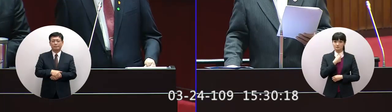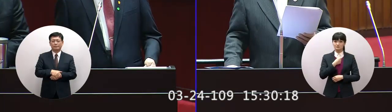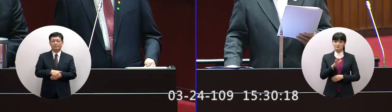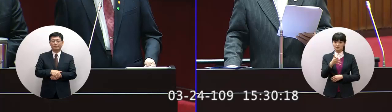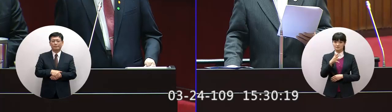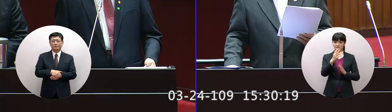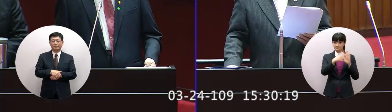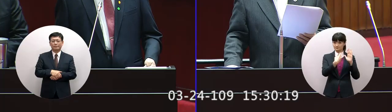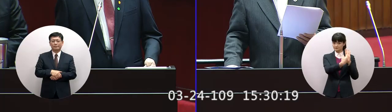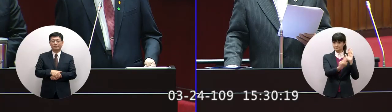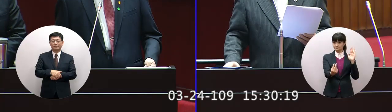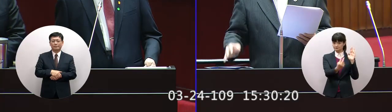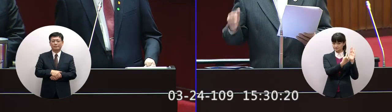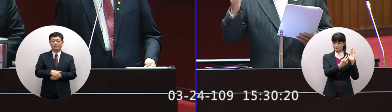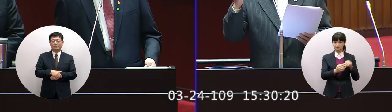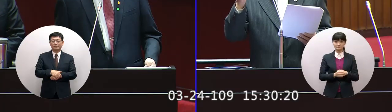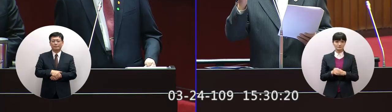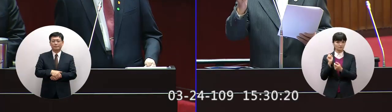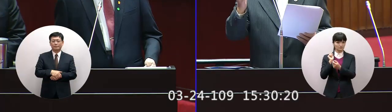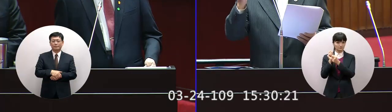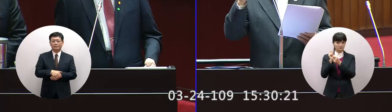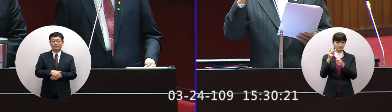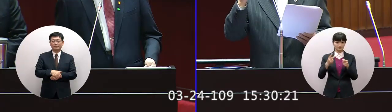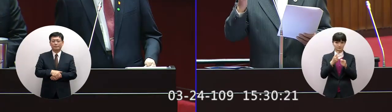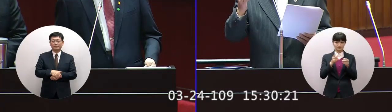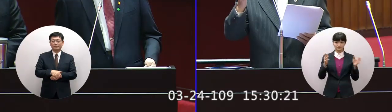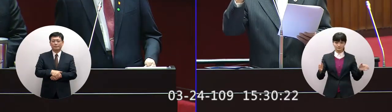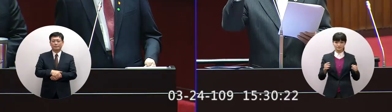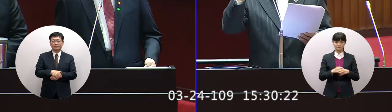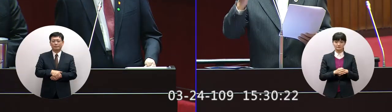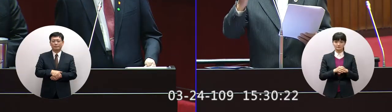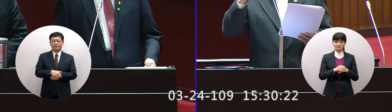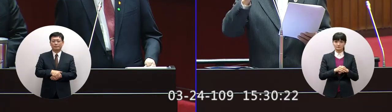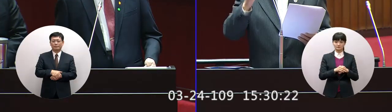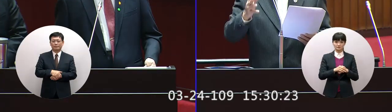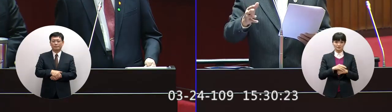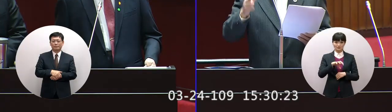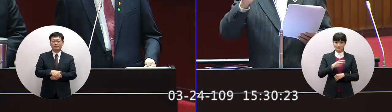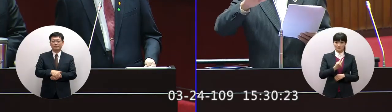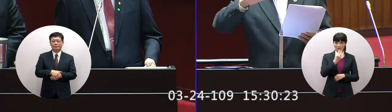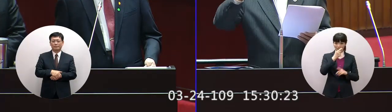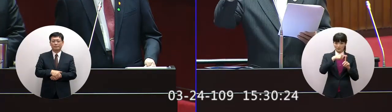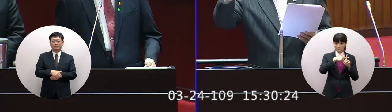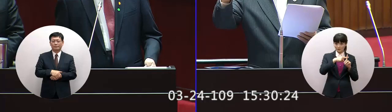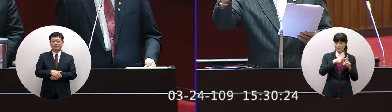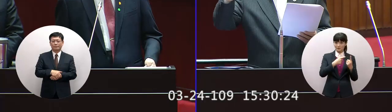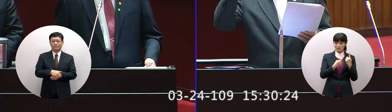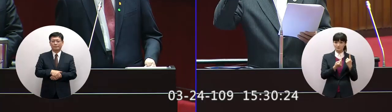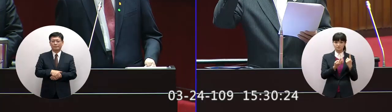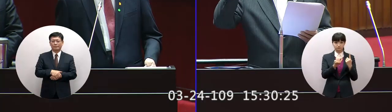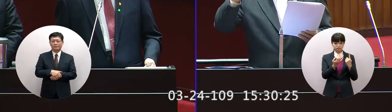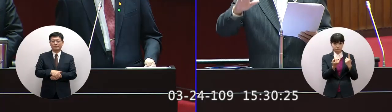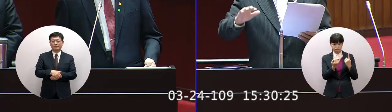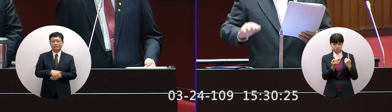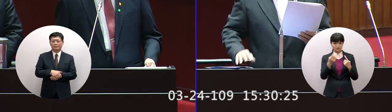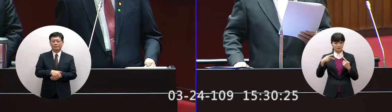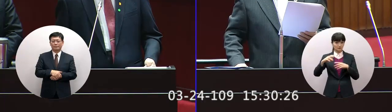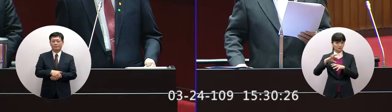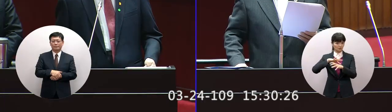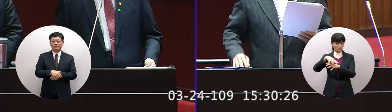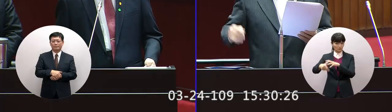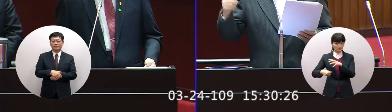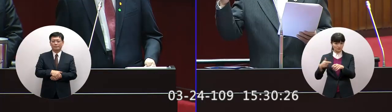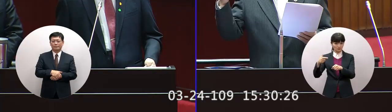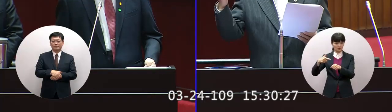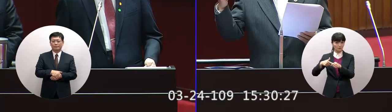表，这两年的每度的燃气的价格，因为整个国际油价它是下